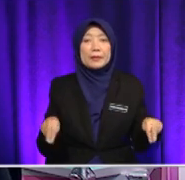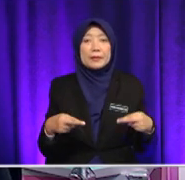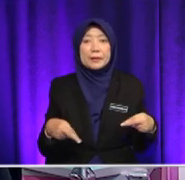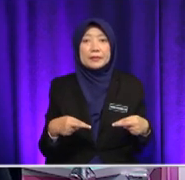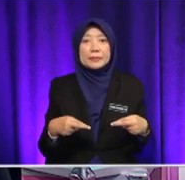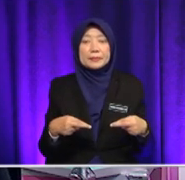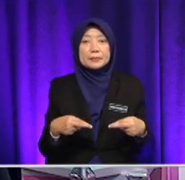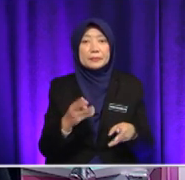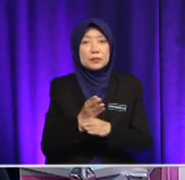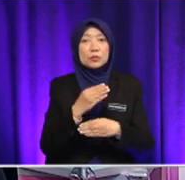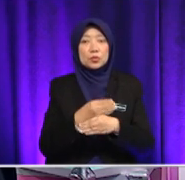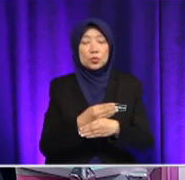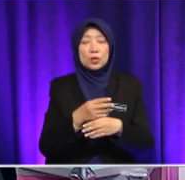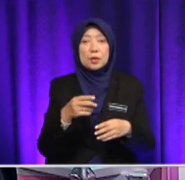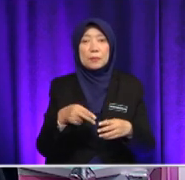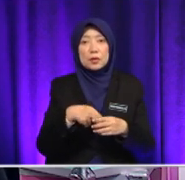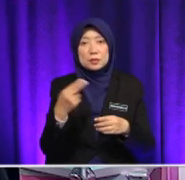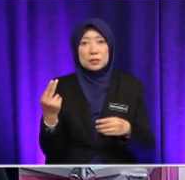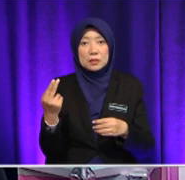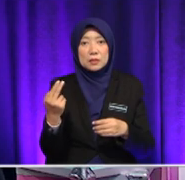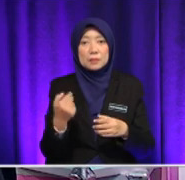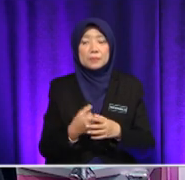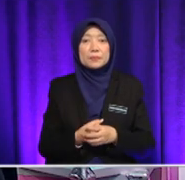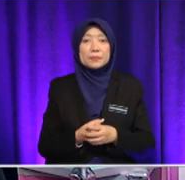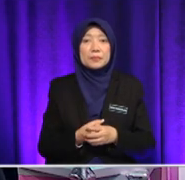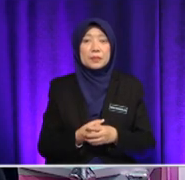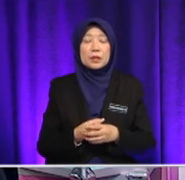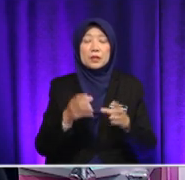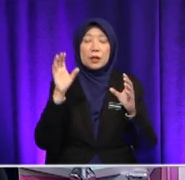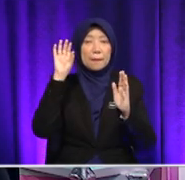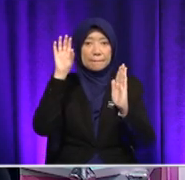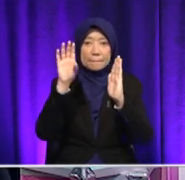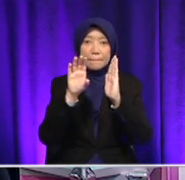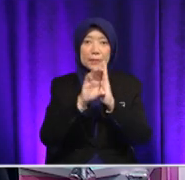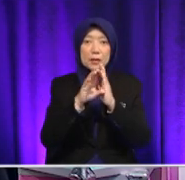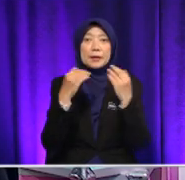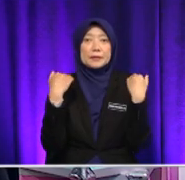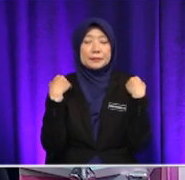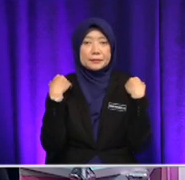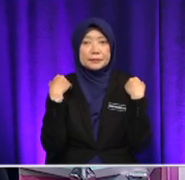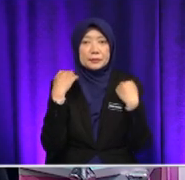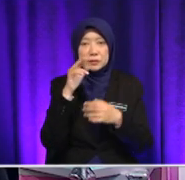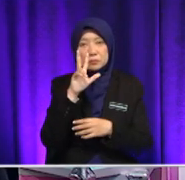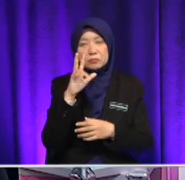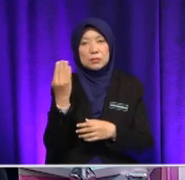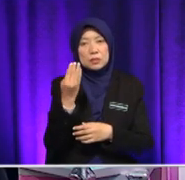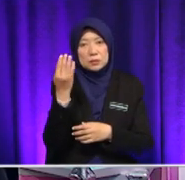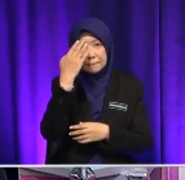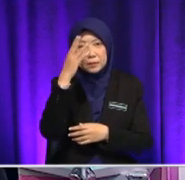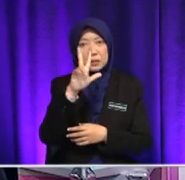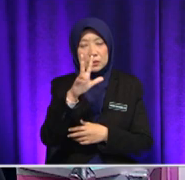ide yang perlu dihasilkan untuk menghasilkan bentuklah gambar biasanya dia ada bagi 3 atau 4 lah